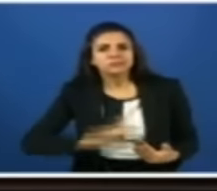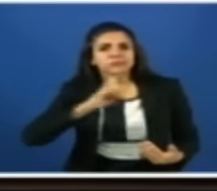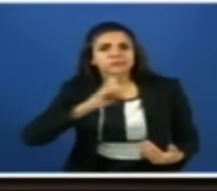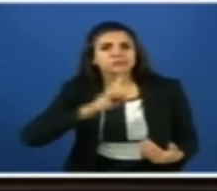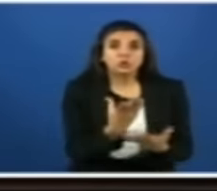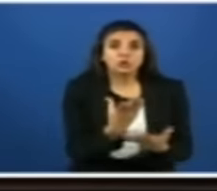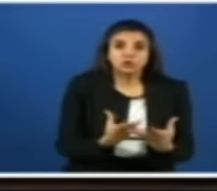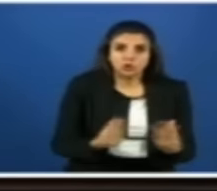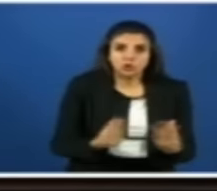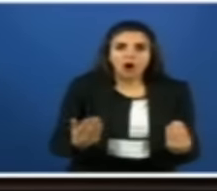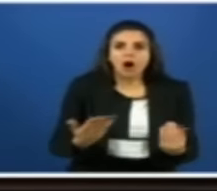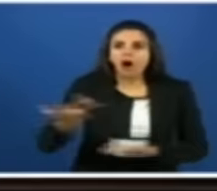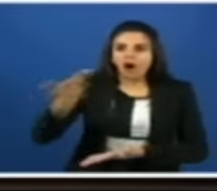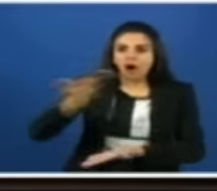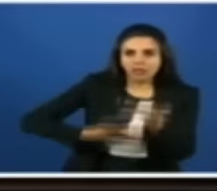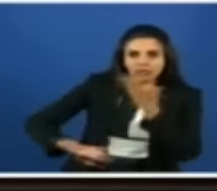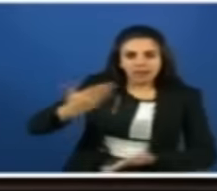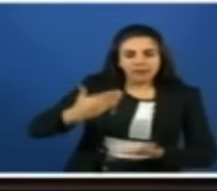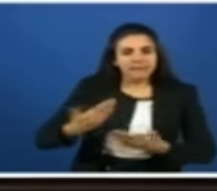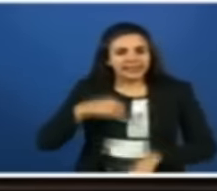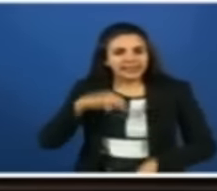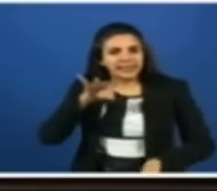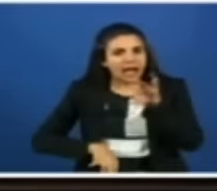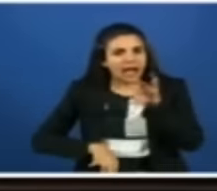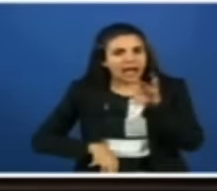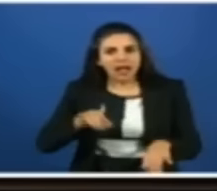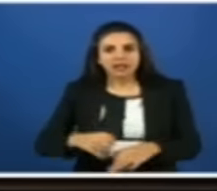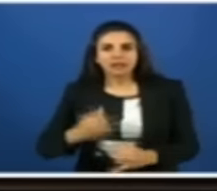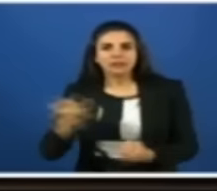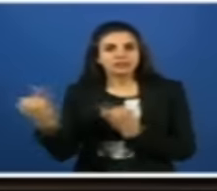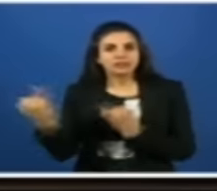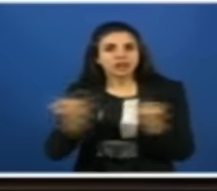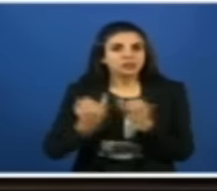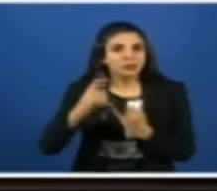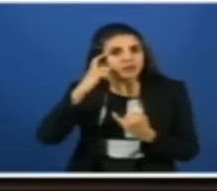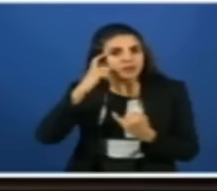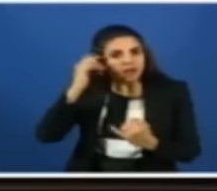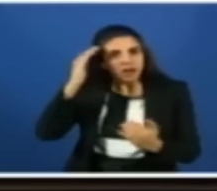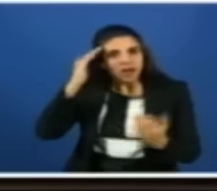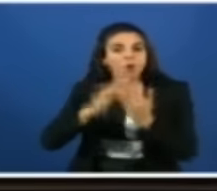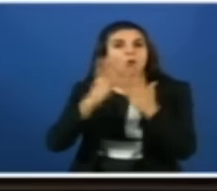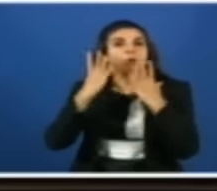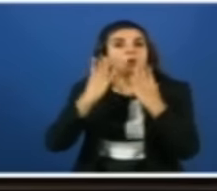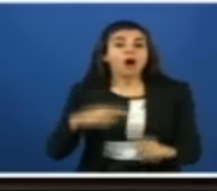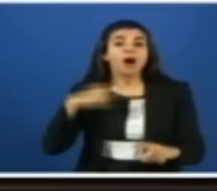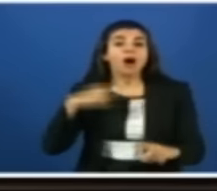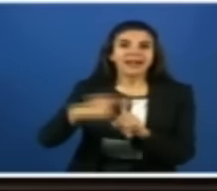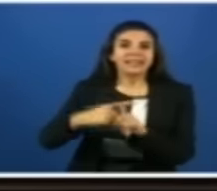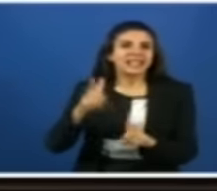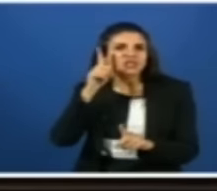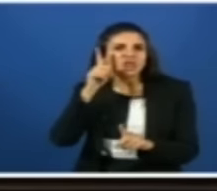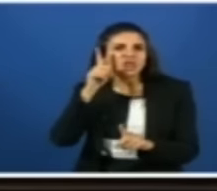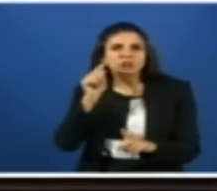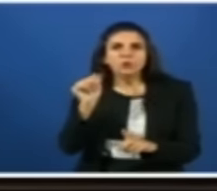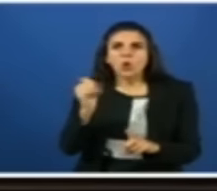değerlendirme fırsatı bulduk. Yine bildiğiniz gibi çarşamba günü